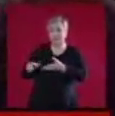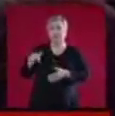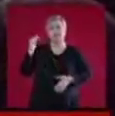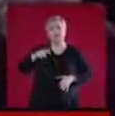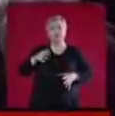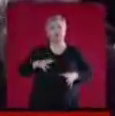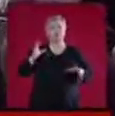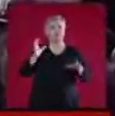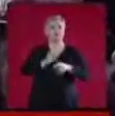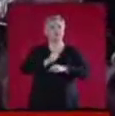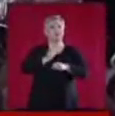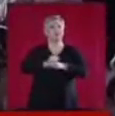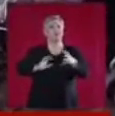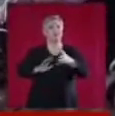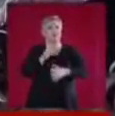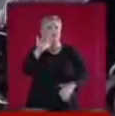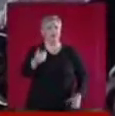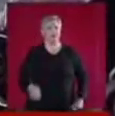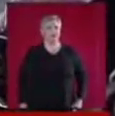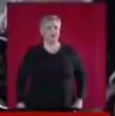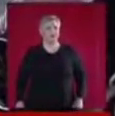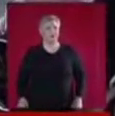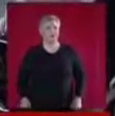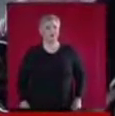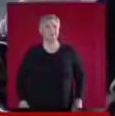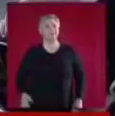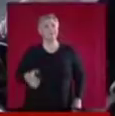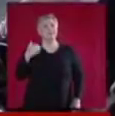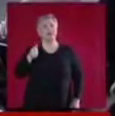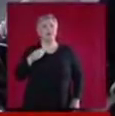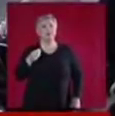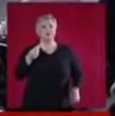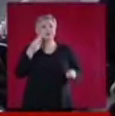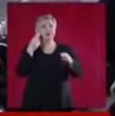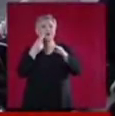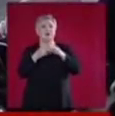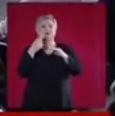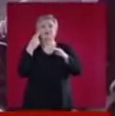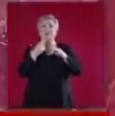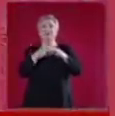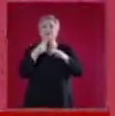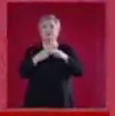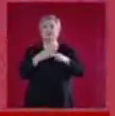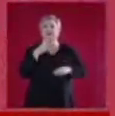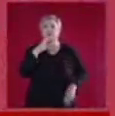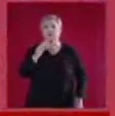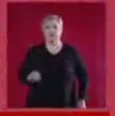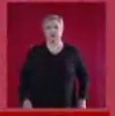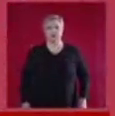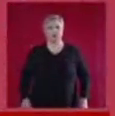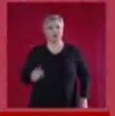φρίκη έχουμε λοιπόν πολύ σημαντικούς λόγους να ενώνουμε τις δυνάμεις μας σε ελλάδα και